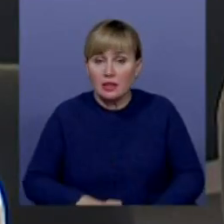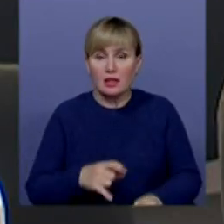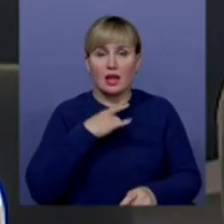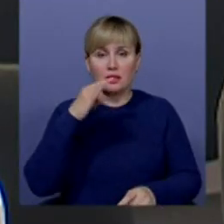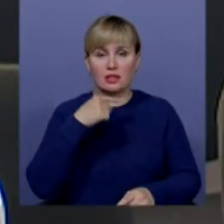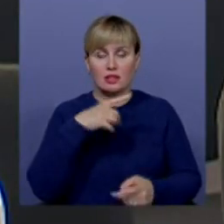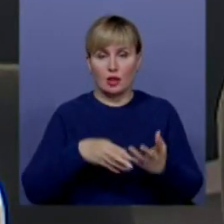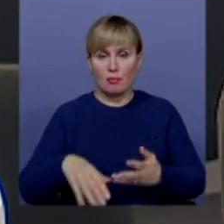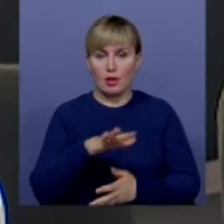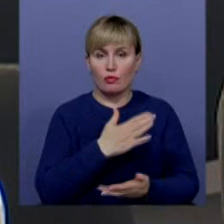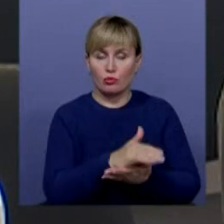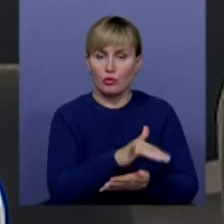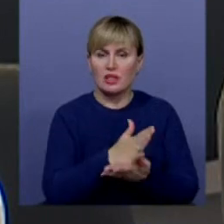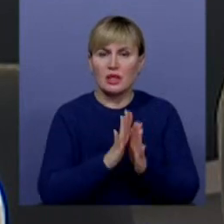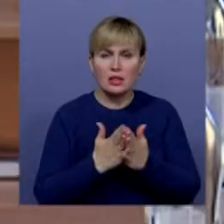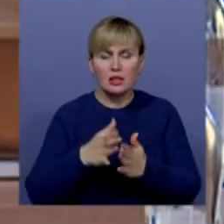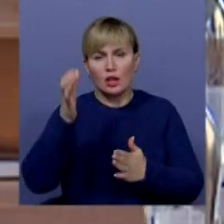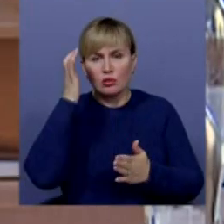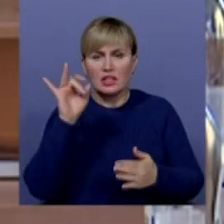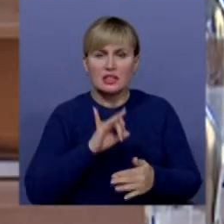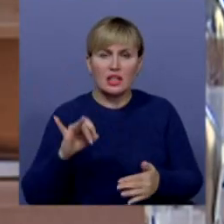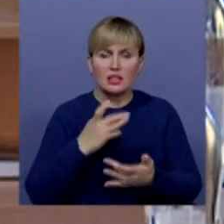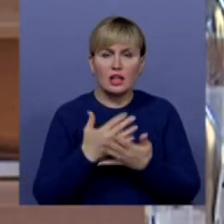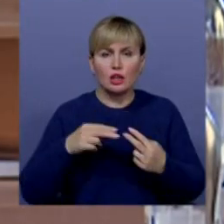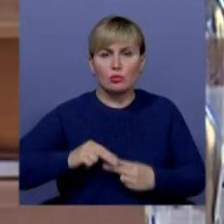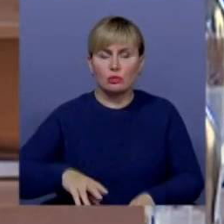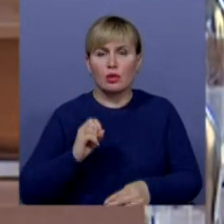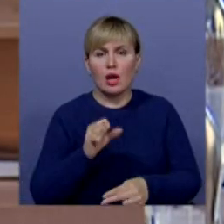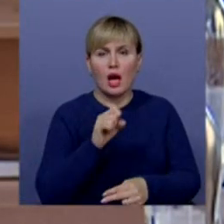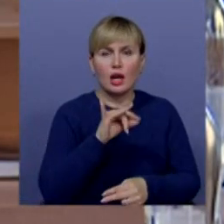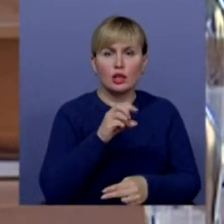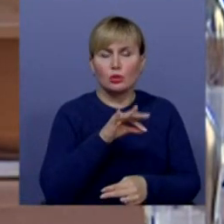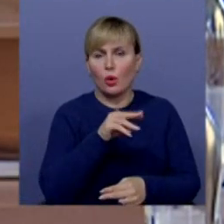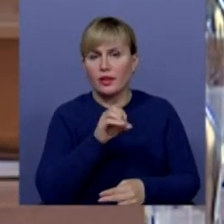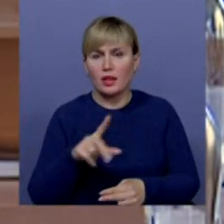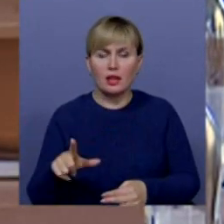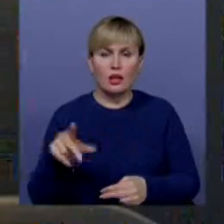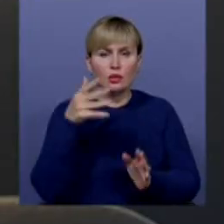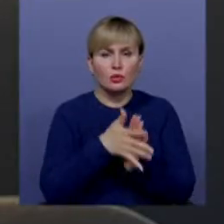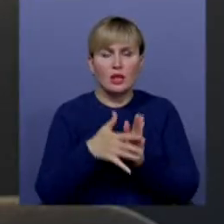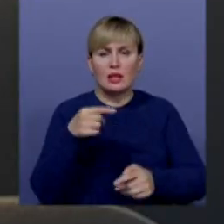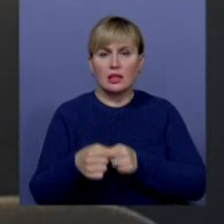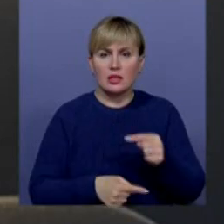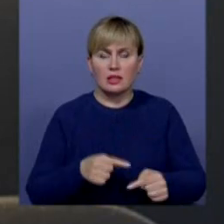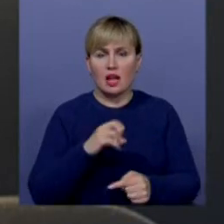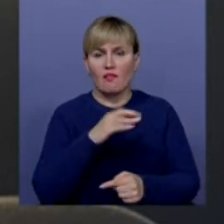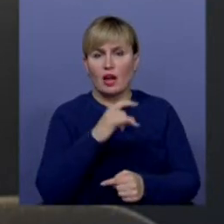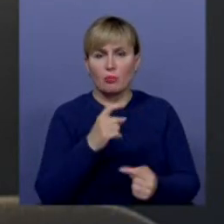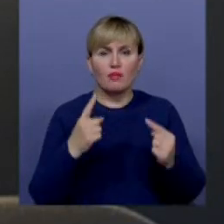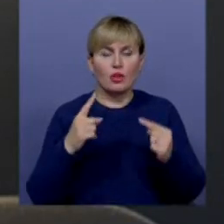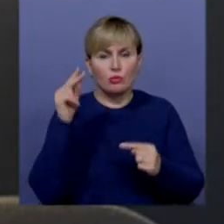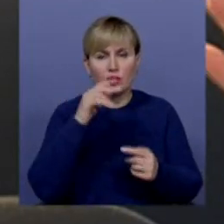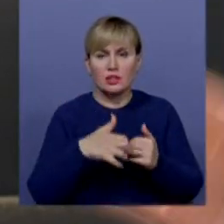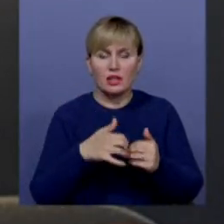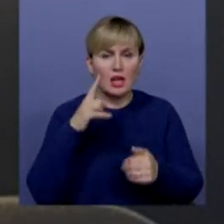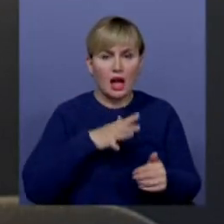Его перу принадлежат уникальные книги, научные и исторические труды, как «Аристотель Востока», об изучении наследия Аль-Фараби, великие ученые Средней